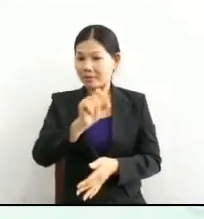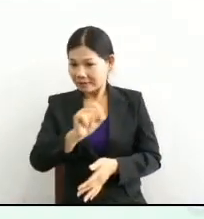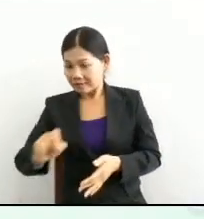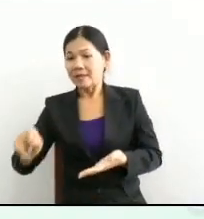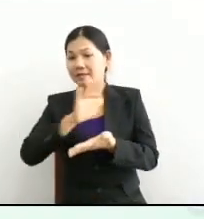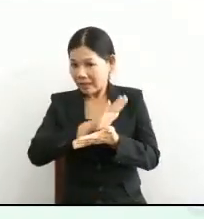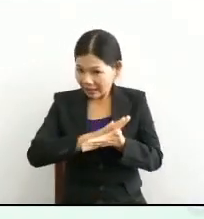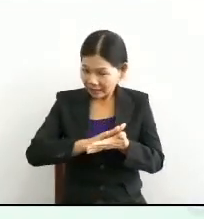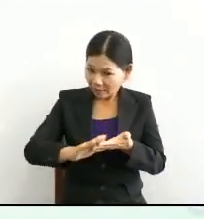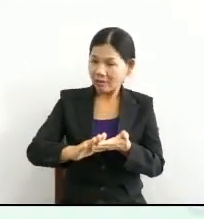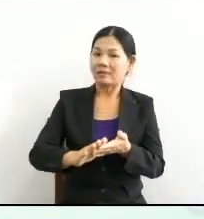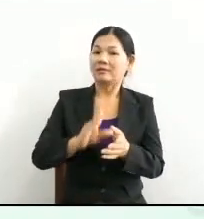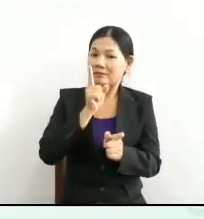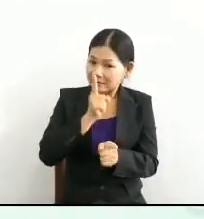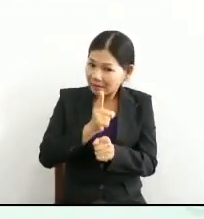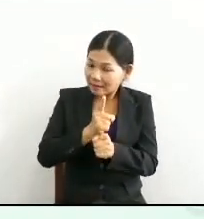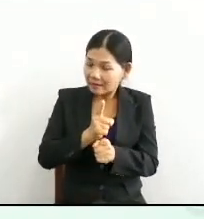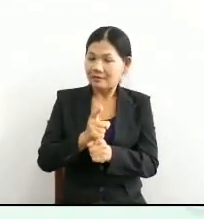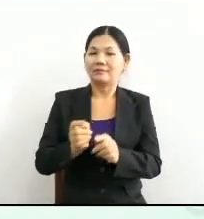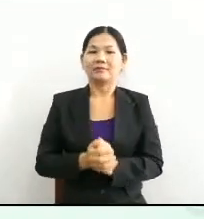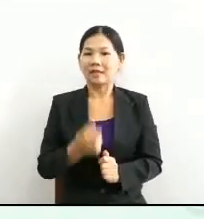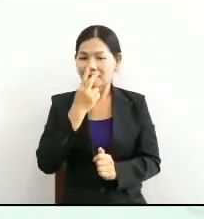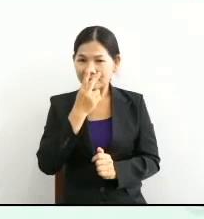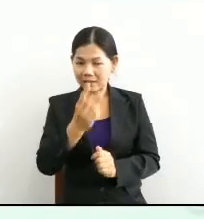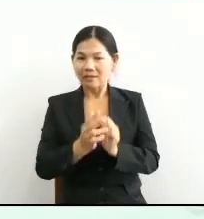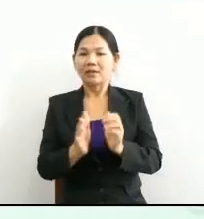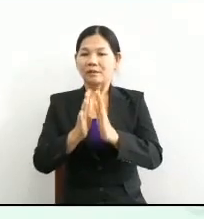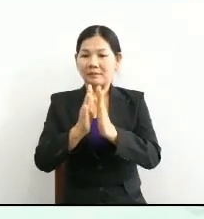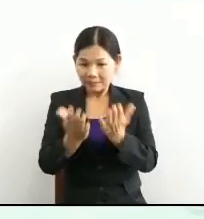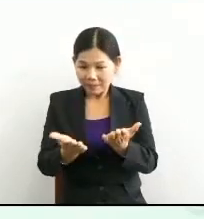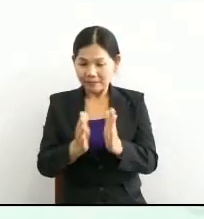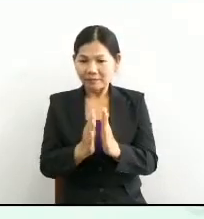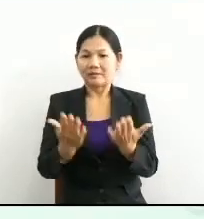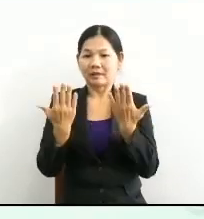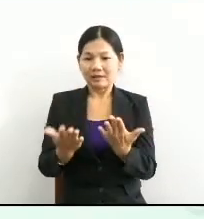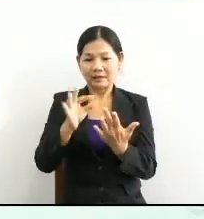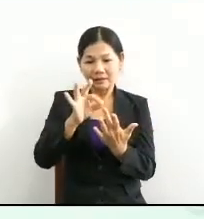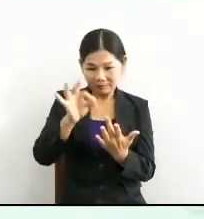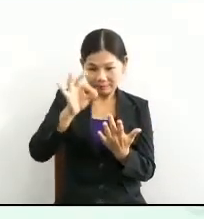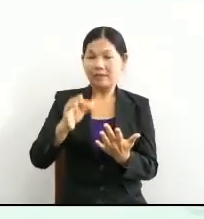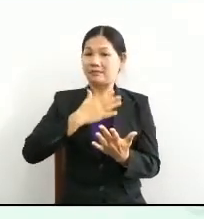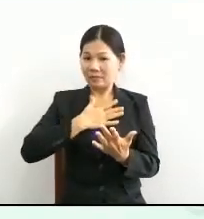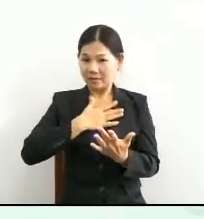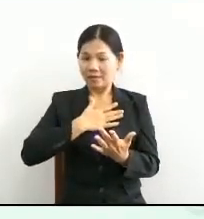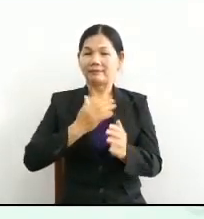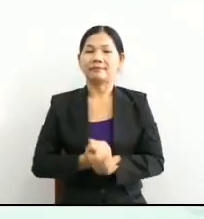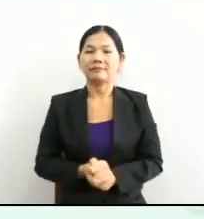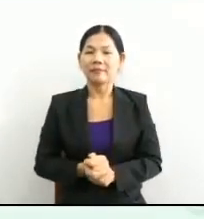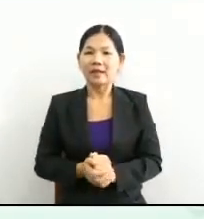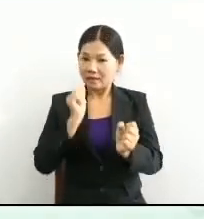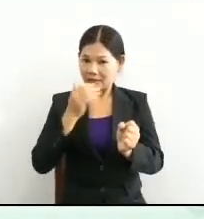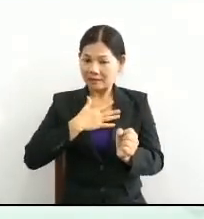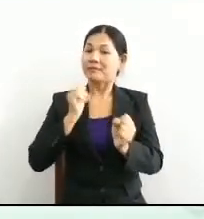trâm trớ tam cơ bốn. Khá nạ đau rửa tì. Chẳng con bạc sắp hơi con mát. Tiếng tốt thì mùi nạ cừu nè. Lớn nạ cừu